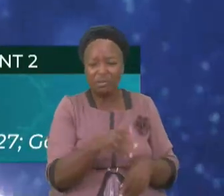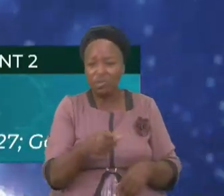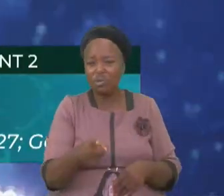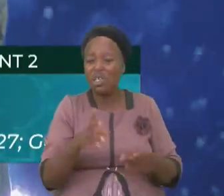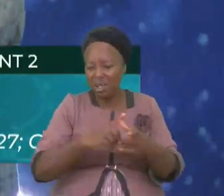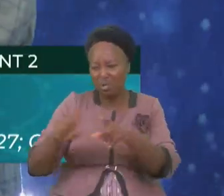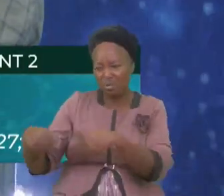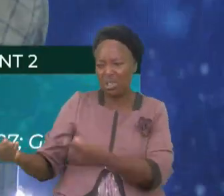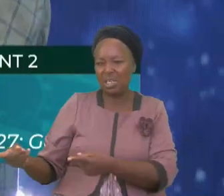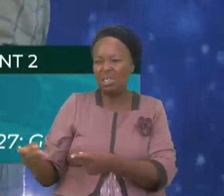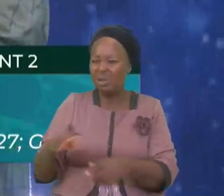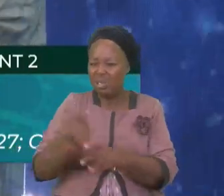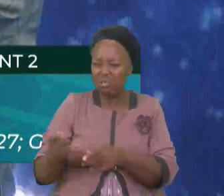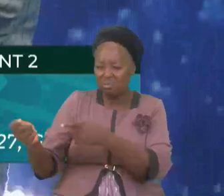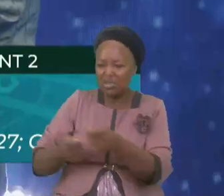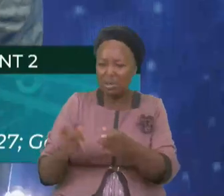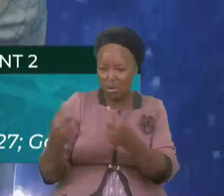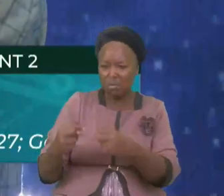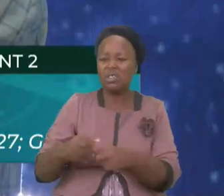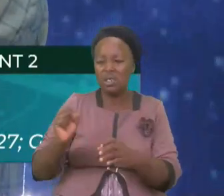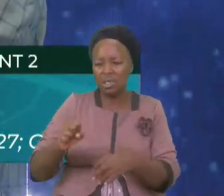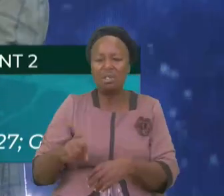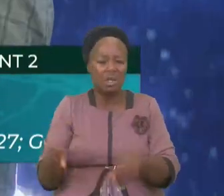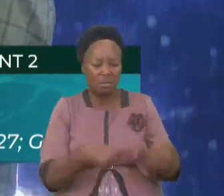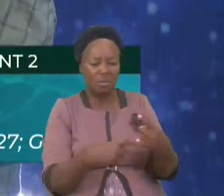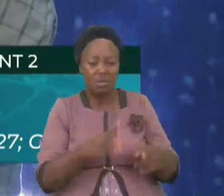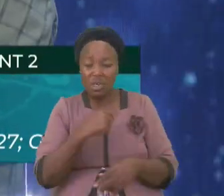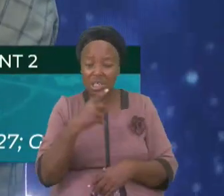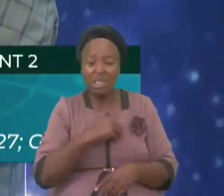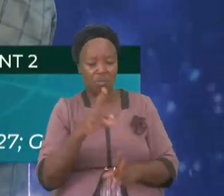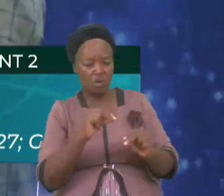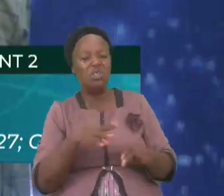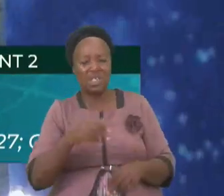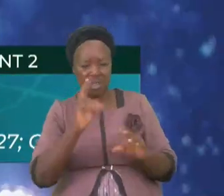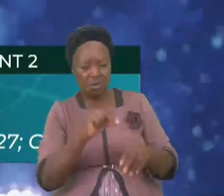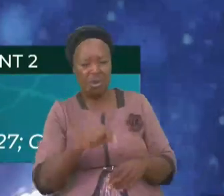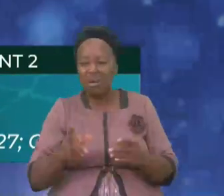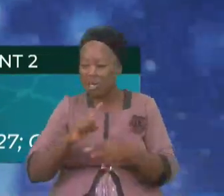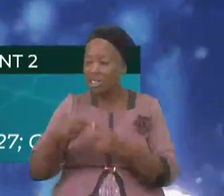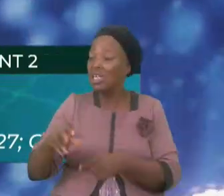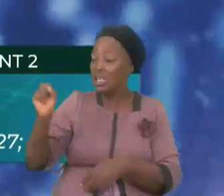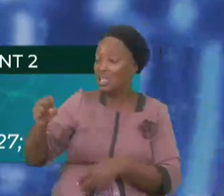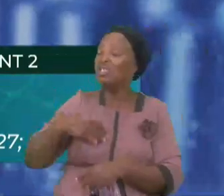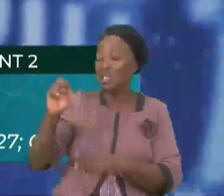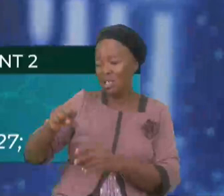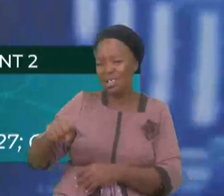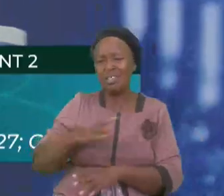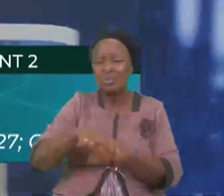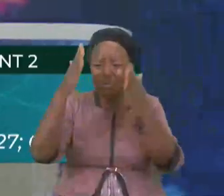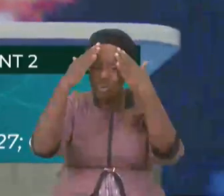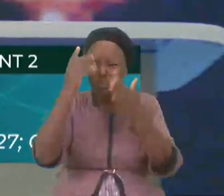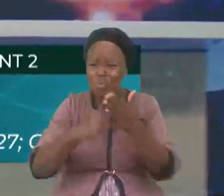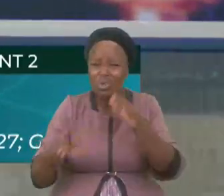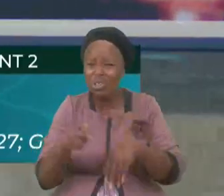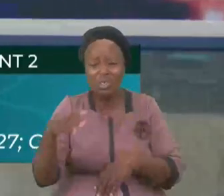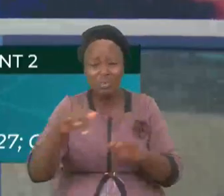leur nation et l'âme de leur communauté et l'âme de la tribu. Là où l'âme va, c'est là où